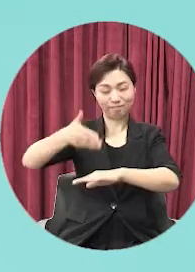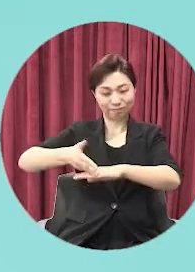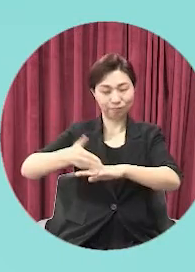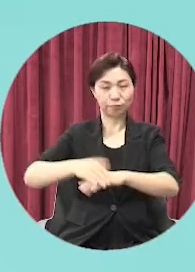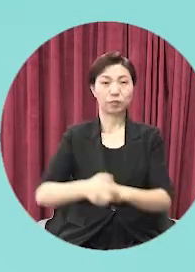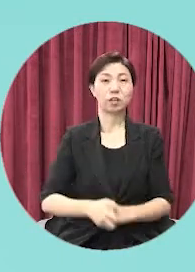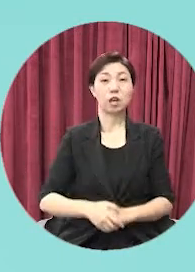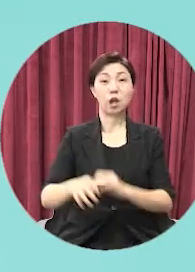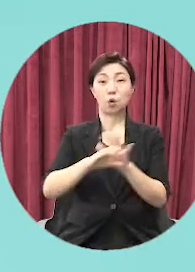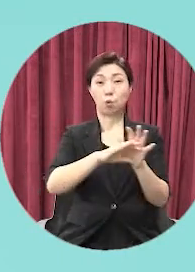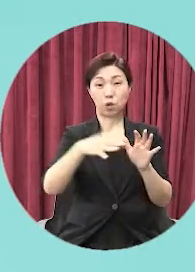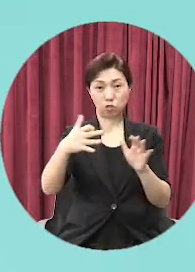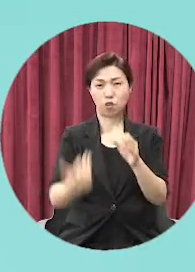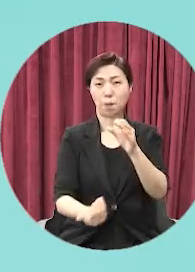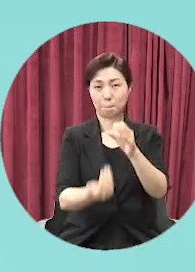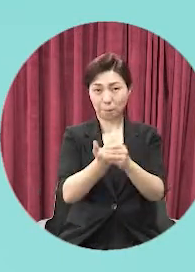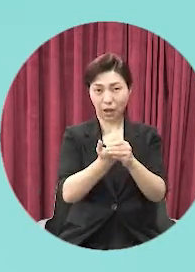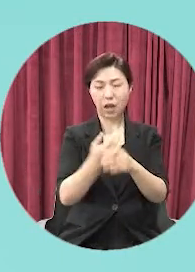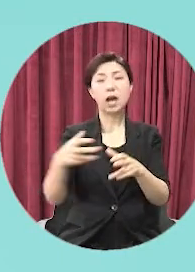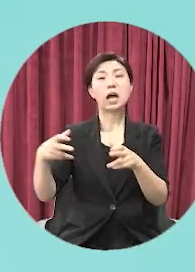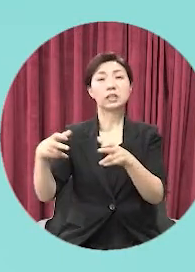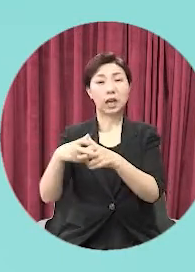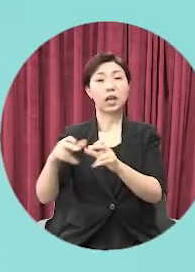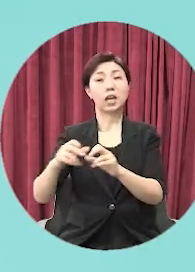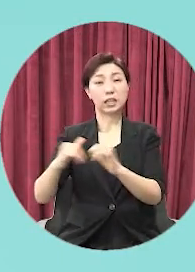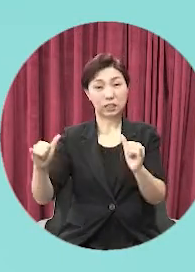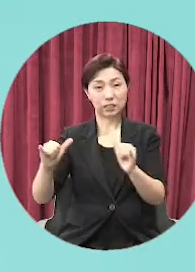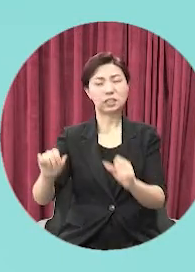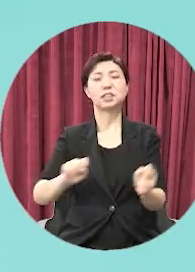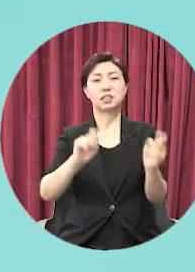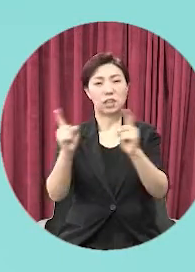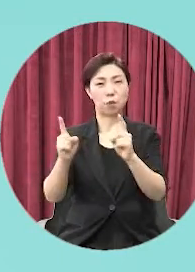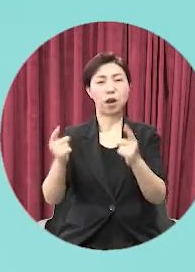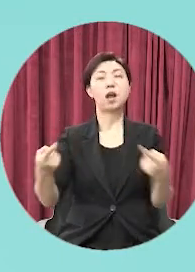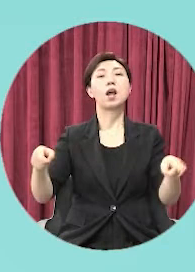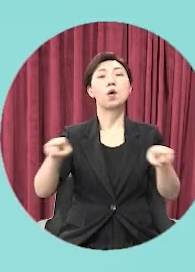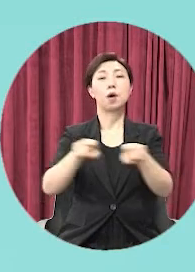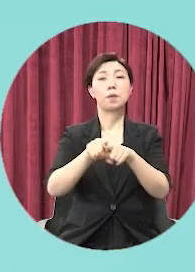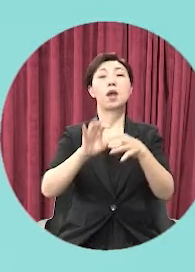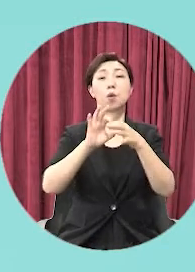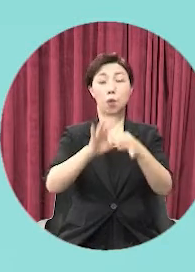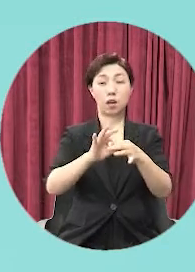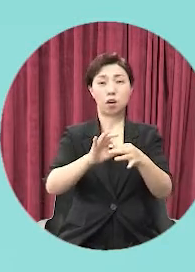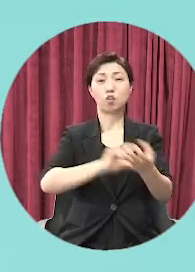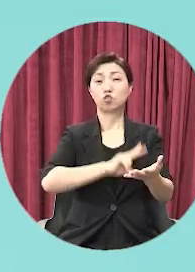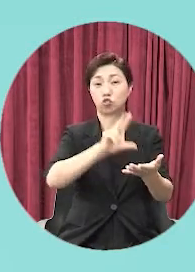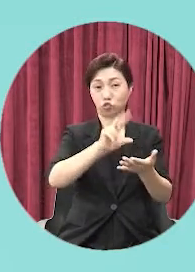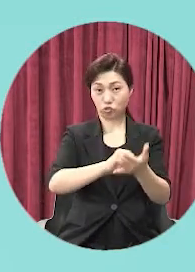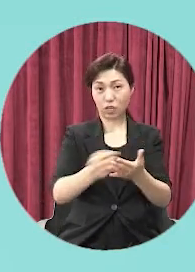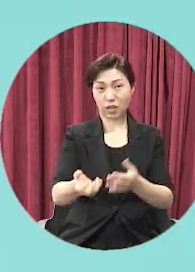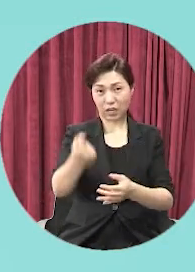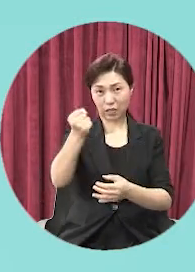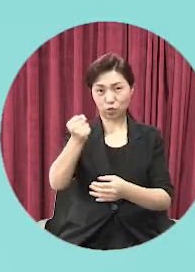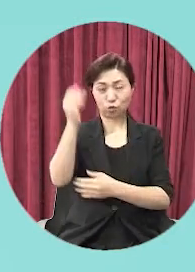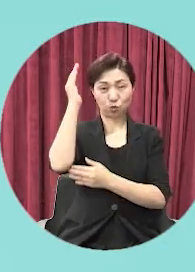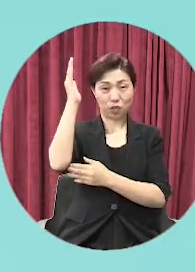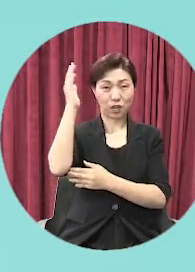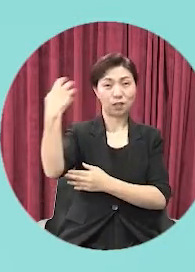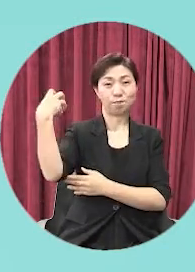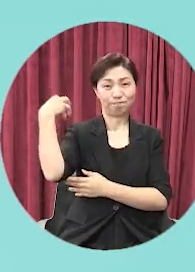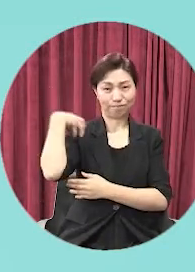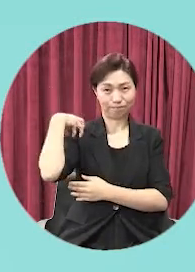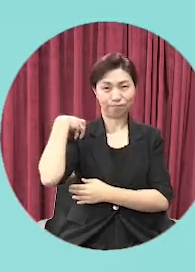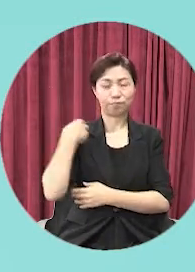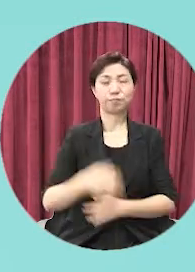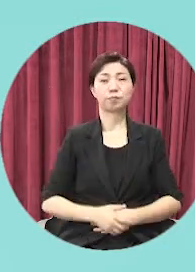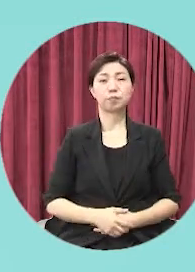팬데믹 시대와 장애인 재활을 주제로 국립재활원 김한호 부장님께서 섹션 2의 자장을 맡아 진행해